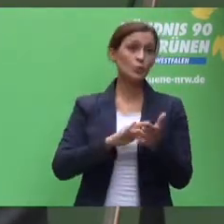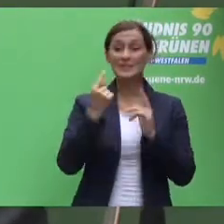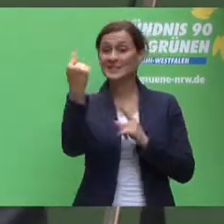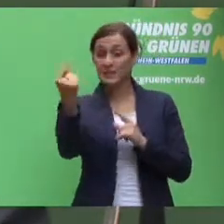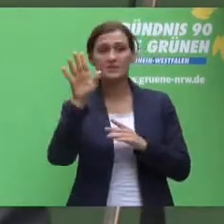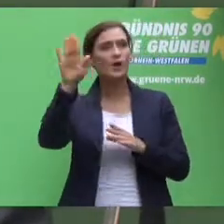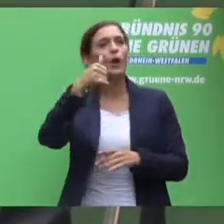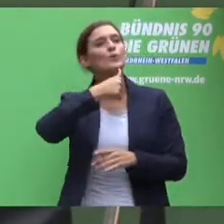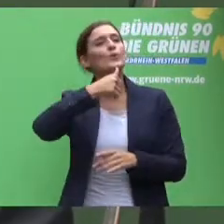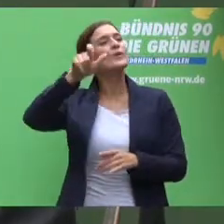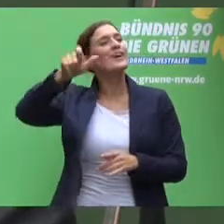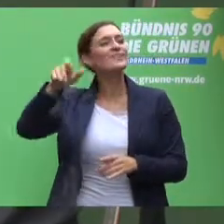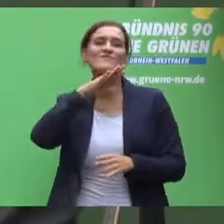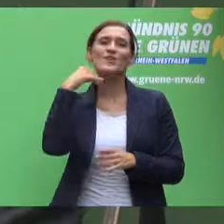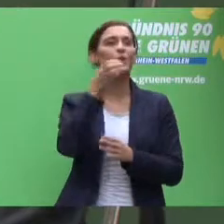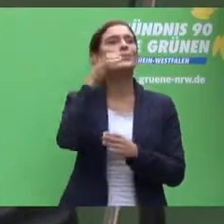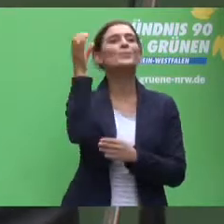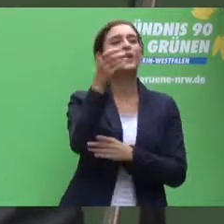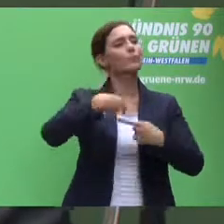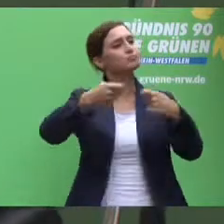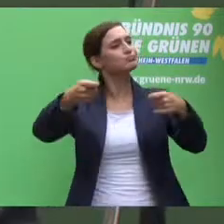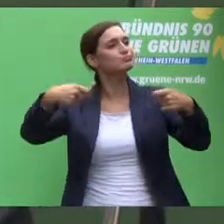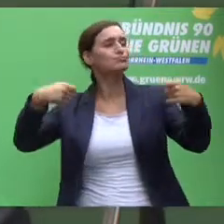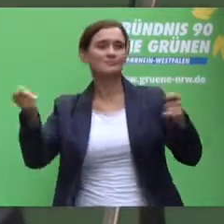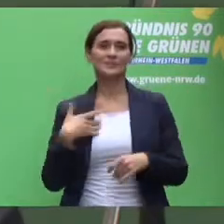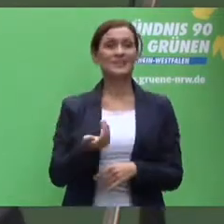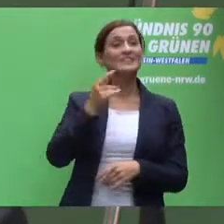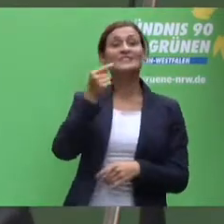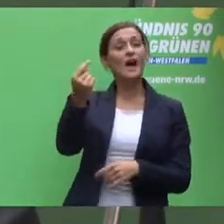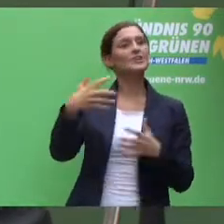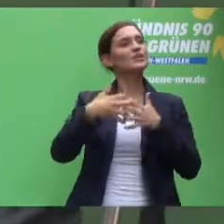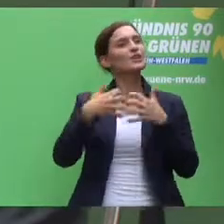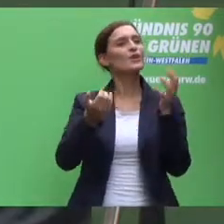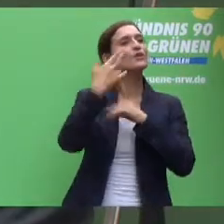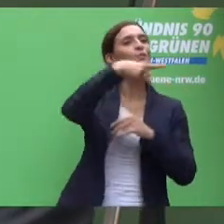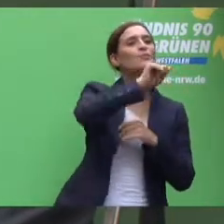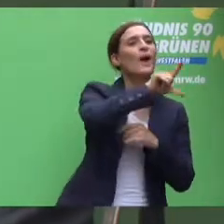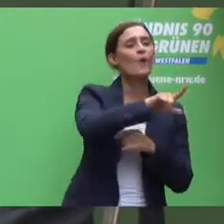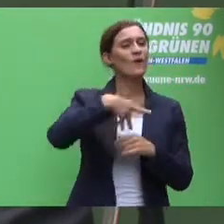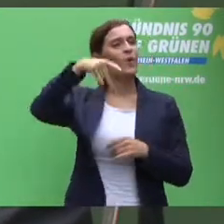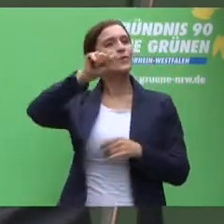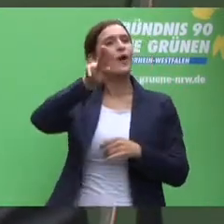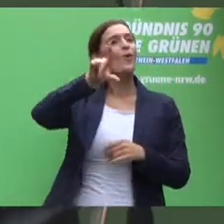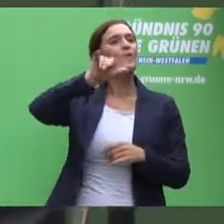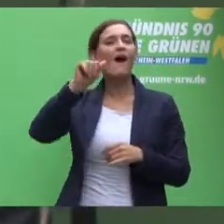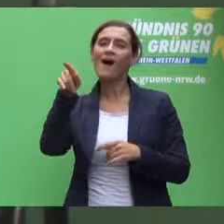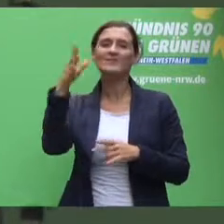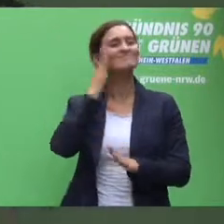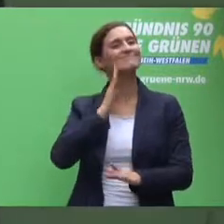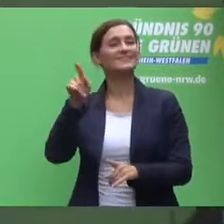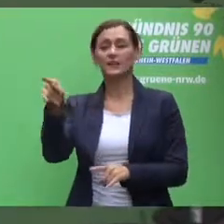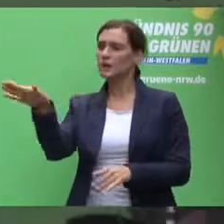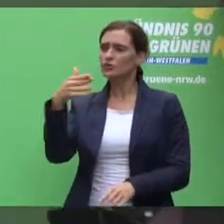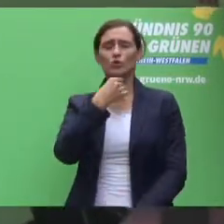verkauft. Sie fand die Legende von Paul und Paula schön. Und sie, ja, finde ich